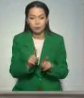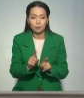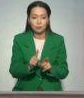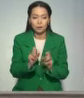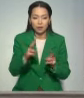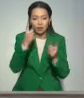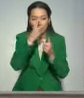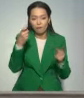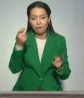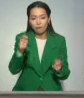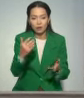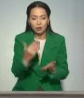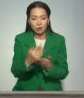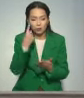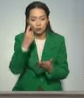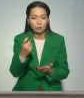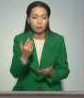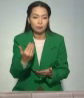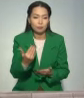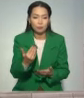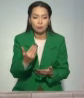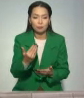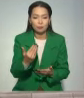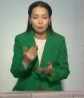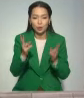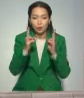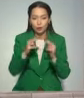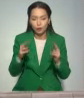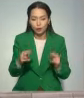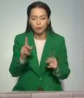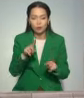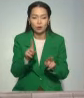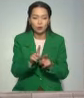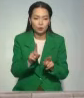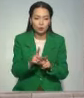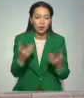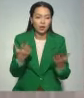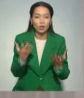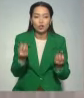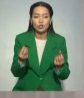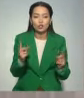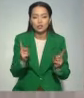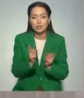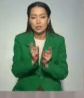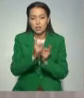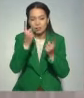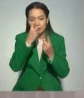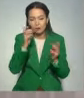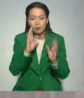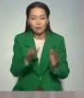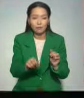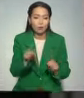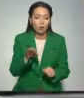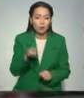как объявление войны сообщают инсайдеры букингенском дворце похоже гадают каких ещё скандальных заявлений ждать от